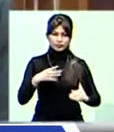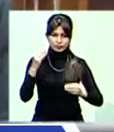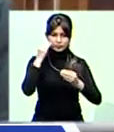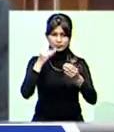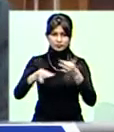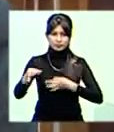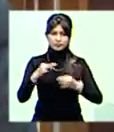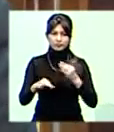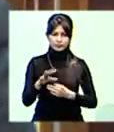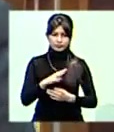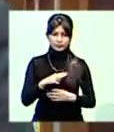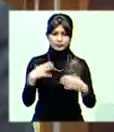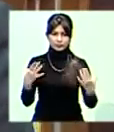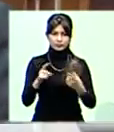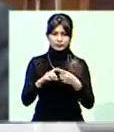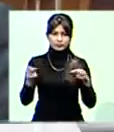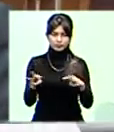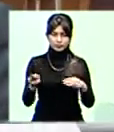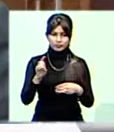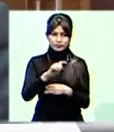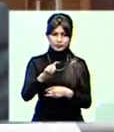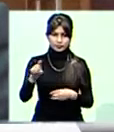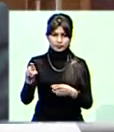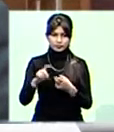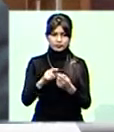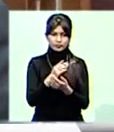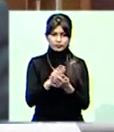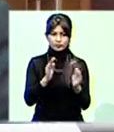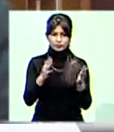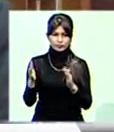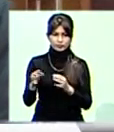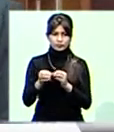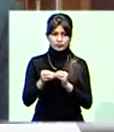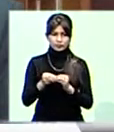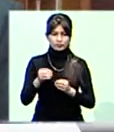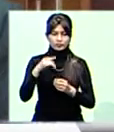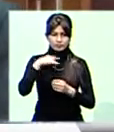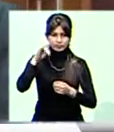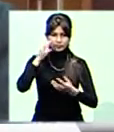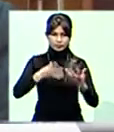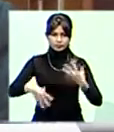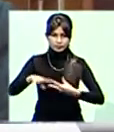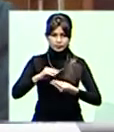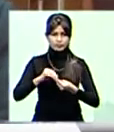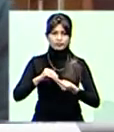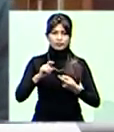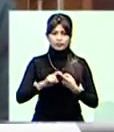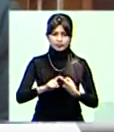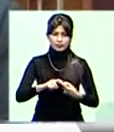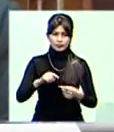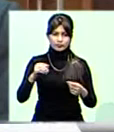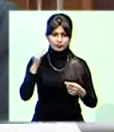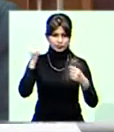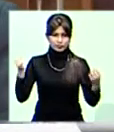сайлау еліміздің өмірі үшін үлкен саяси бар оқиға. Сондықтан бүкіл қазақстандық бұл іске